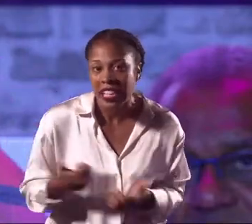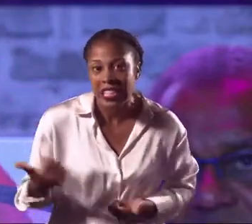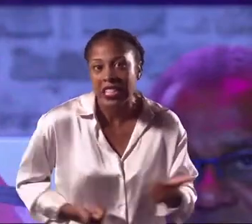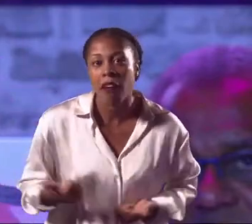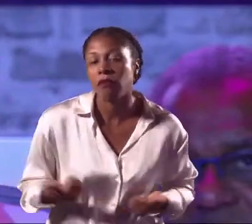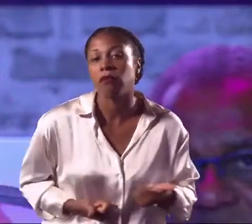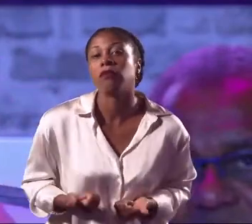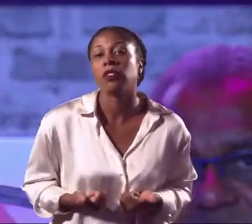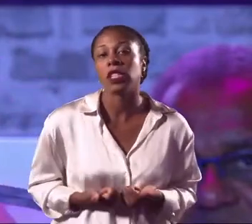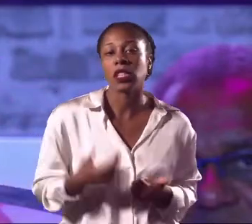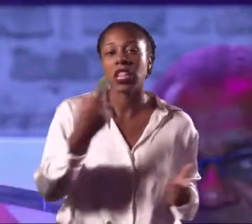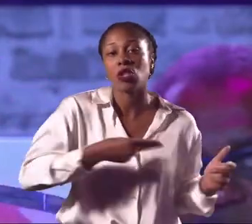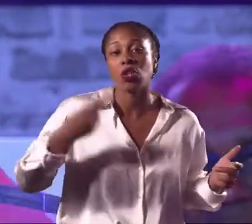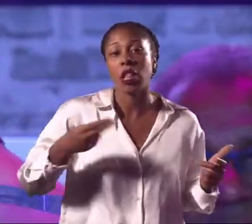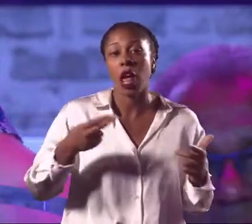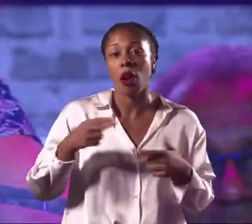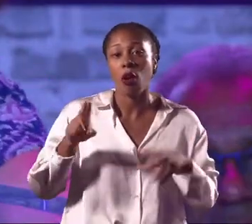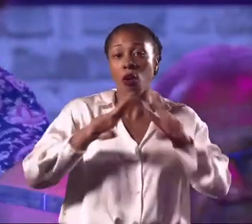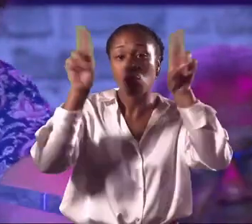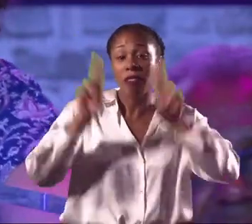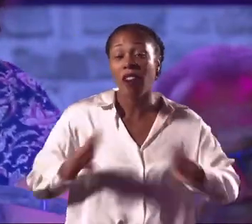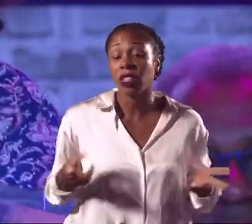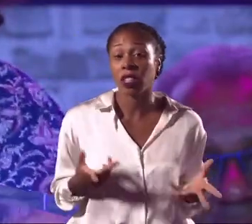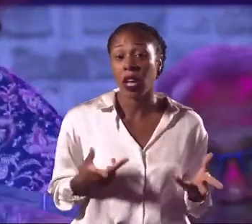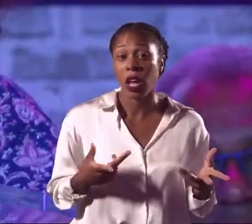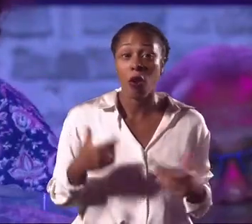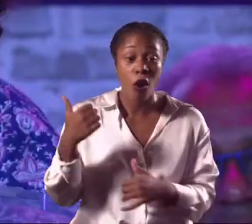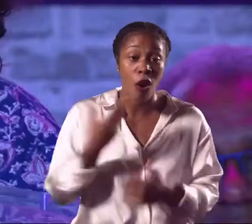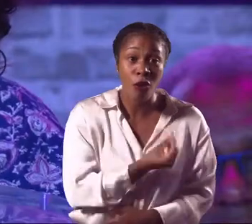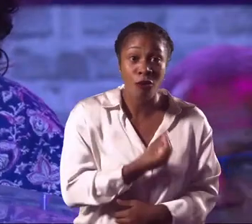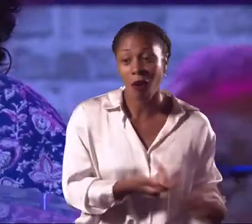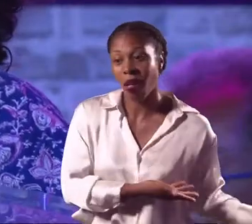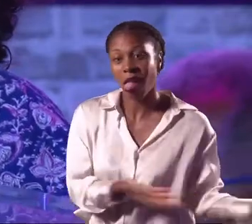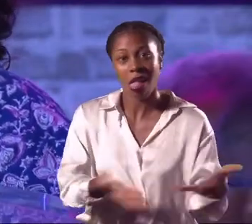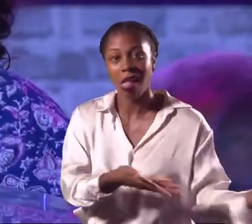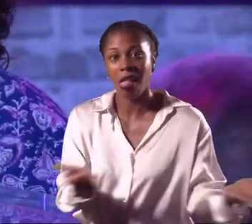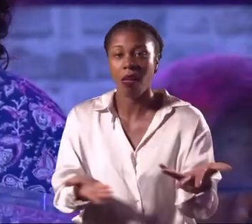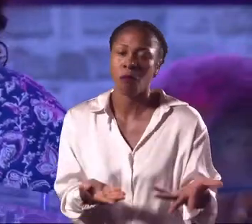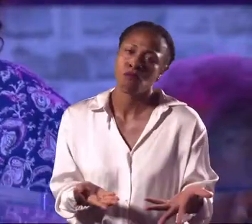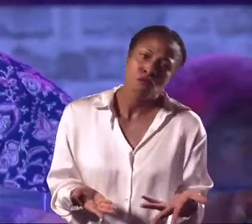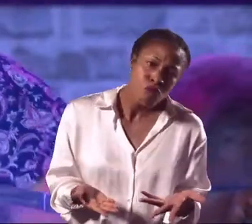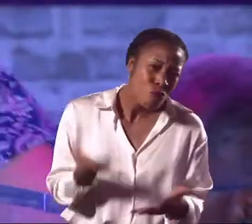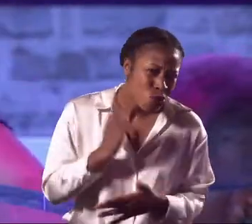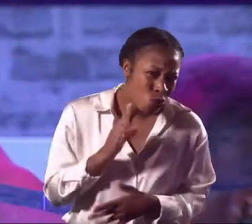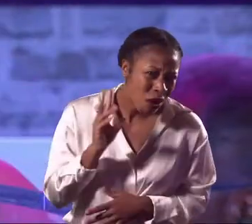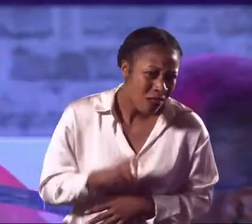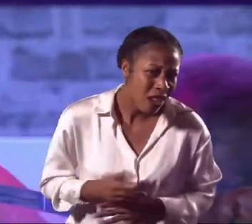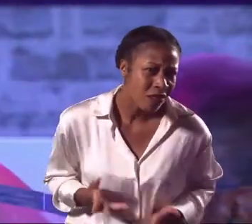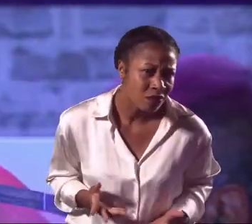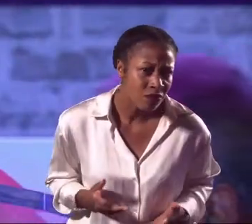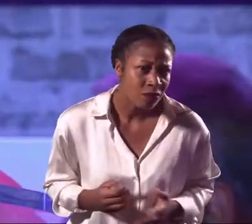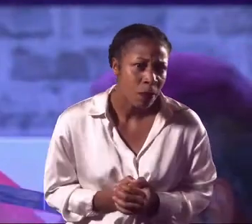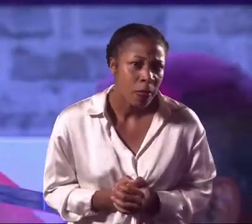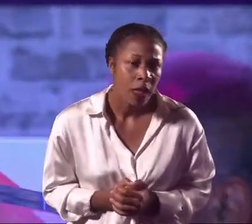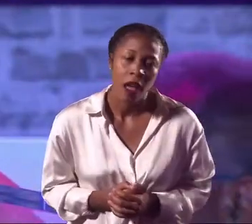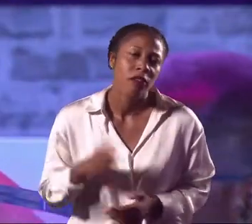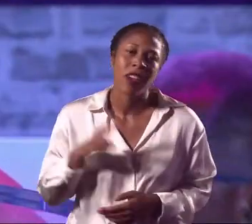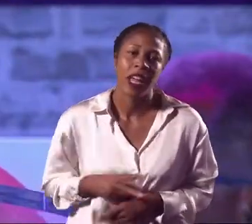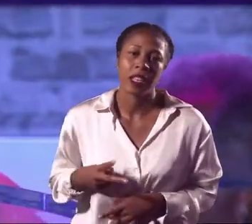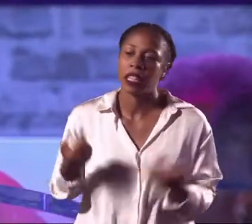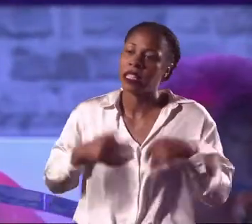universel? Bref, on va leur dire une chose assez simple, claire et nette. Rendez